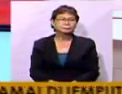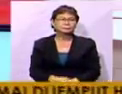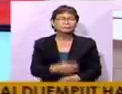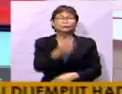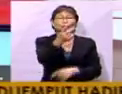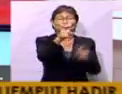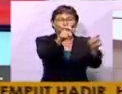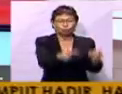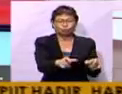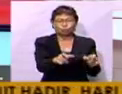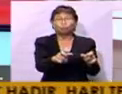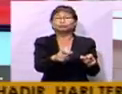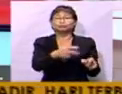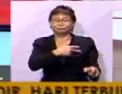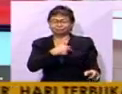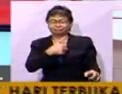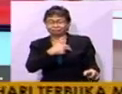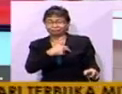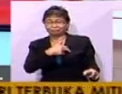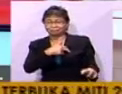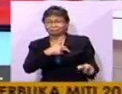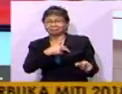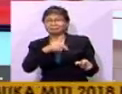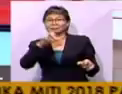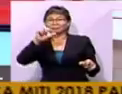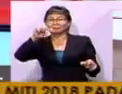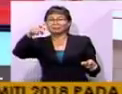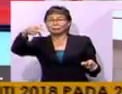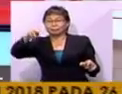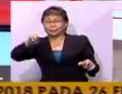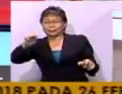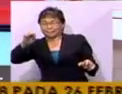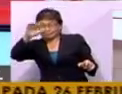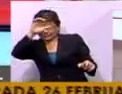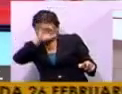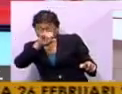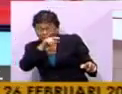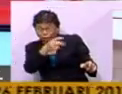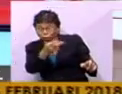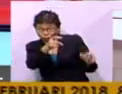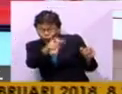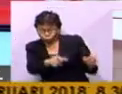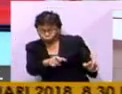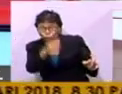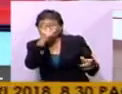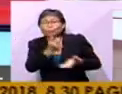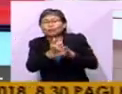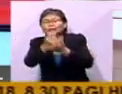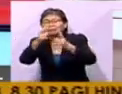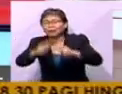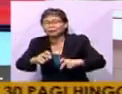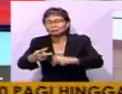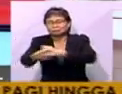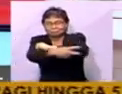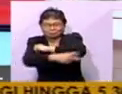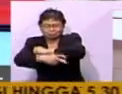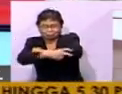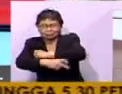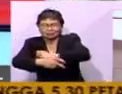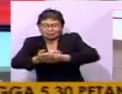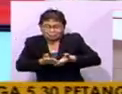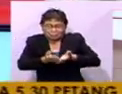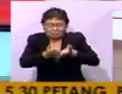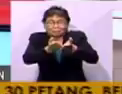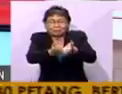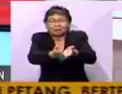Dua suspek warga Indonesia diburu agensi penguatkuasaan maritim Malaysia bagi membantu siasatan kes rompakan kapal